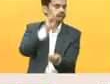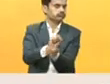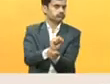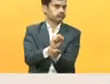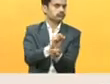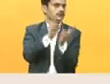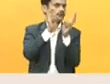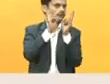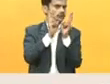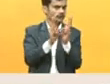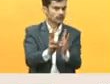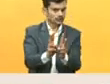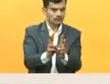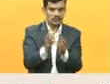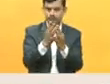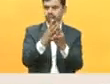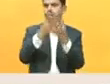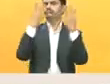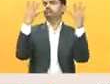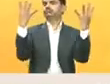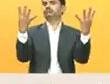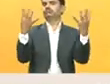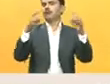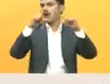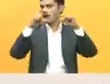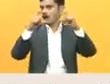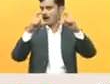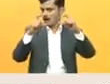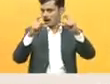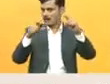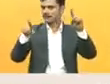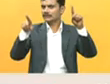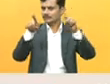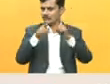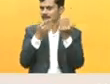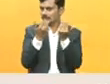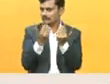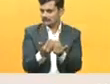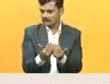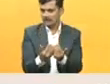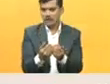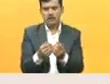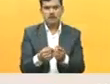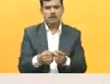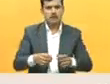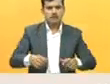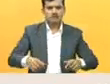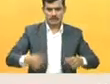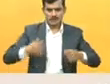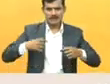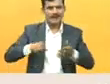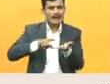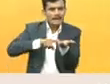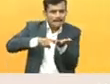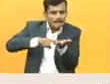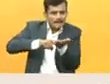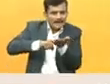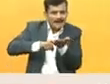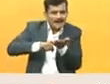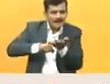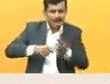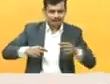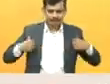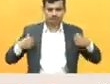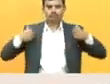मौजूदगी ज्यादा चौकस है। इसी बीच लंबा ब्राउन कोट, पैंट